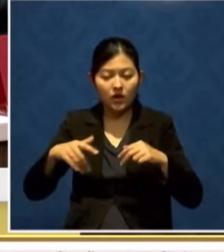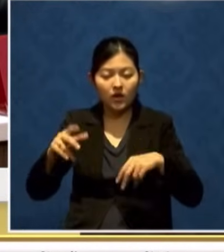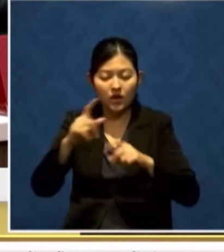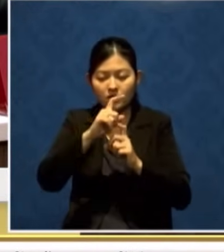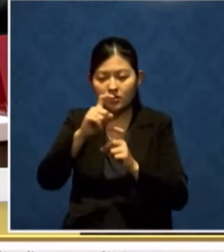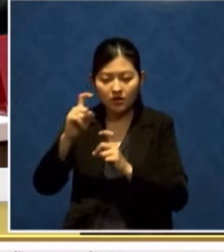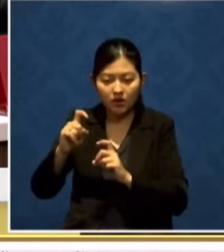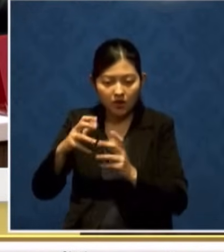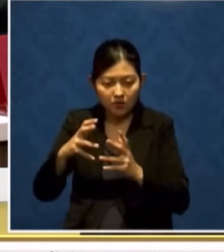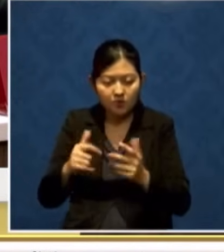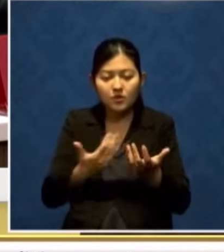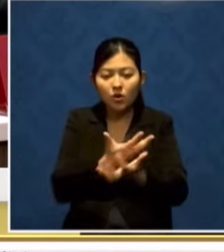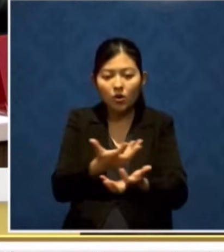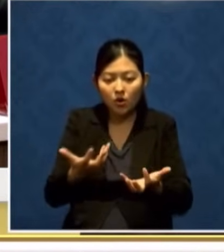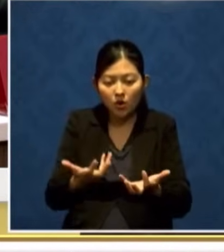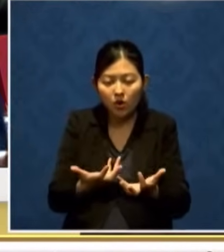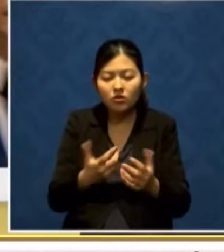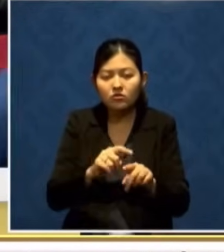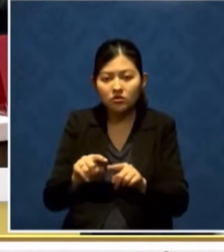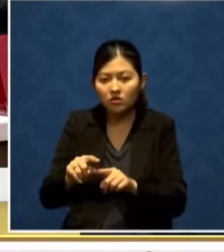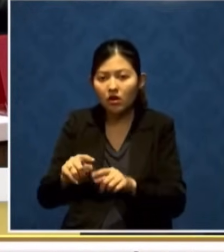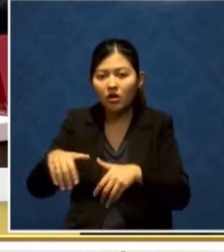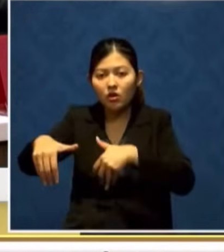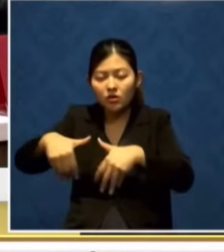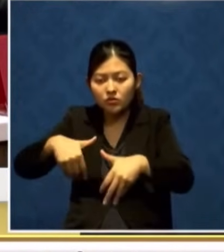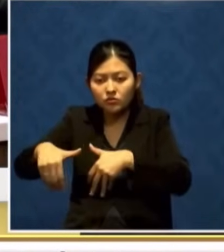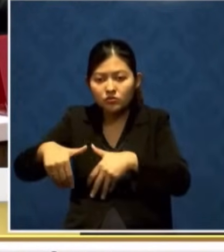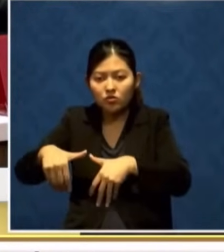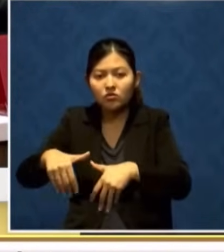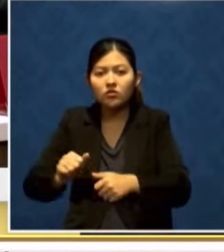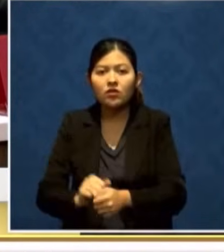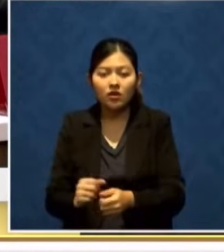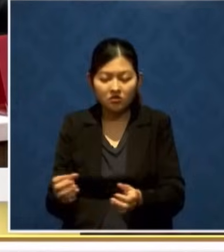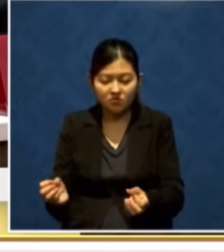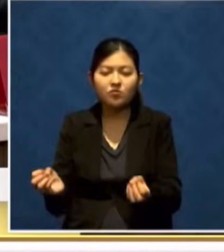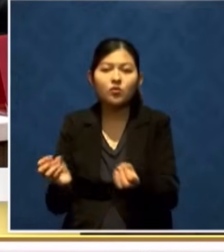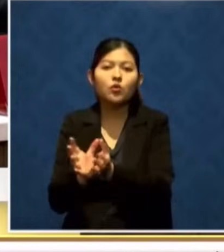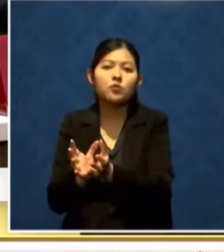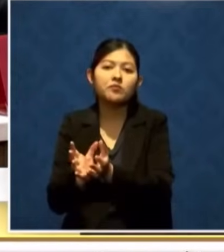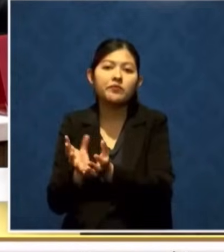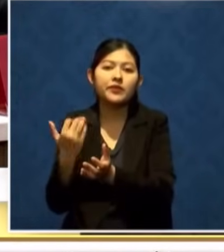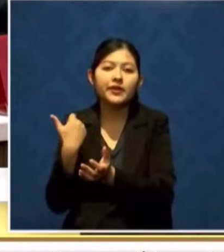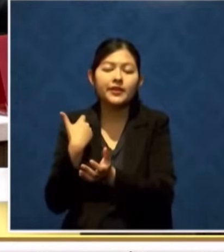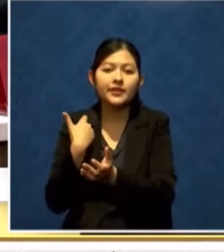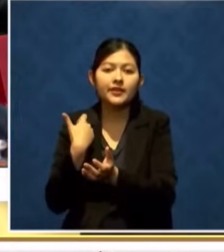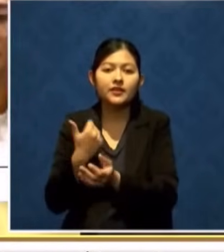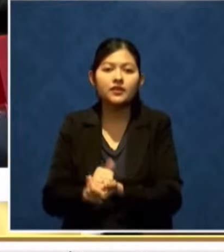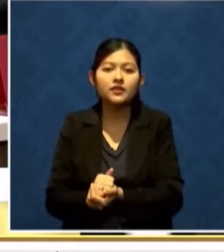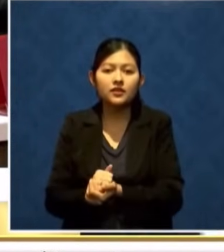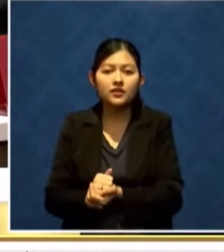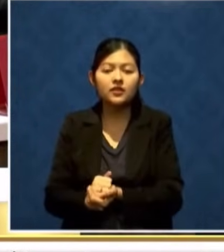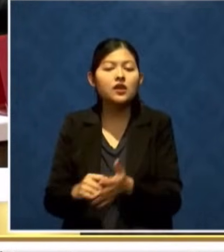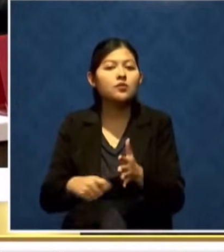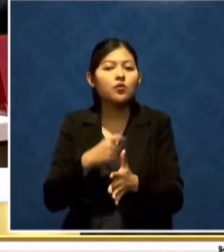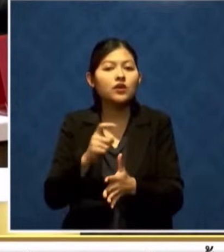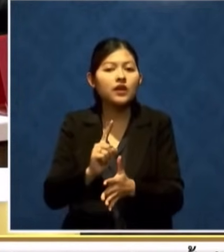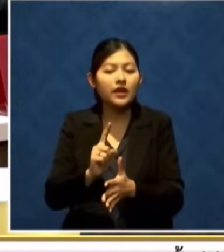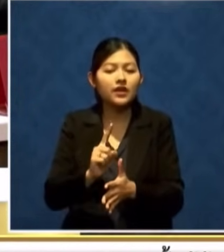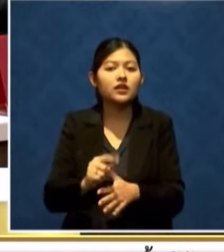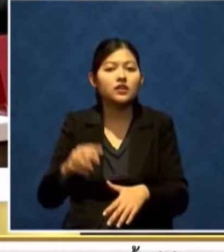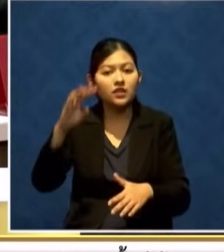ในชีวิตทรัพย์สินของประชาชนได้รับผลกระทบแน่เพราะตำรวจต้องดู